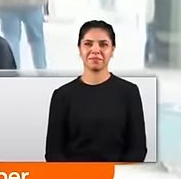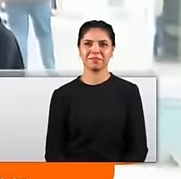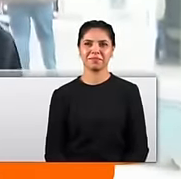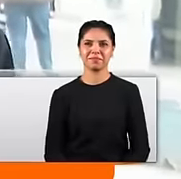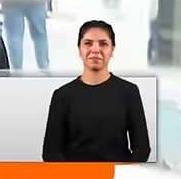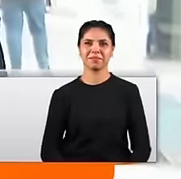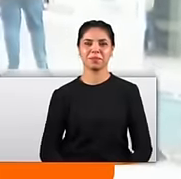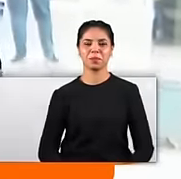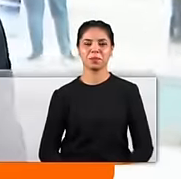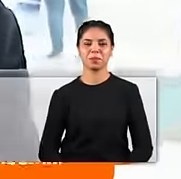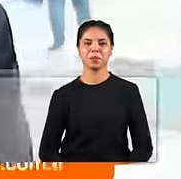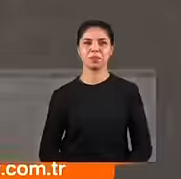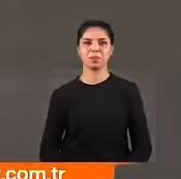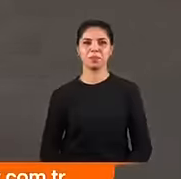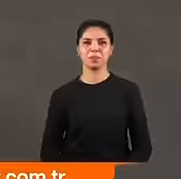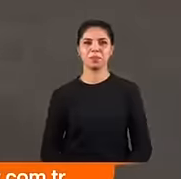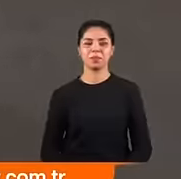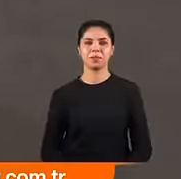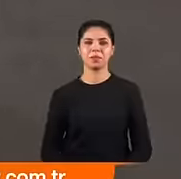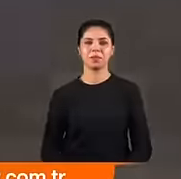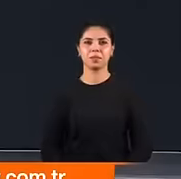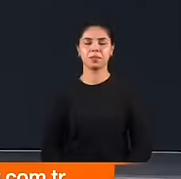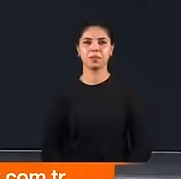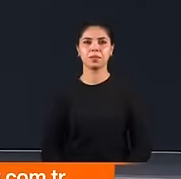an için tamamen altındayım yani.